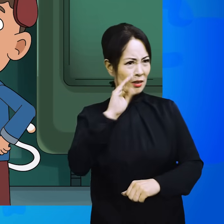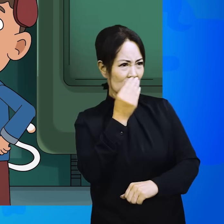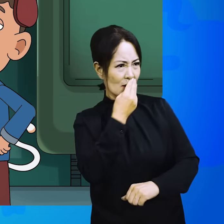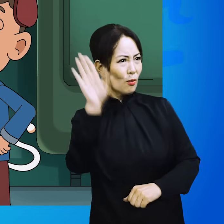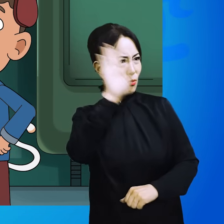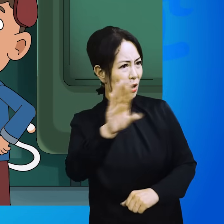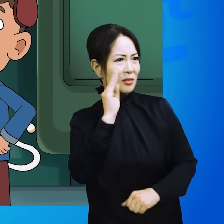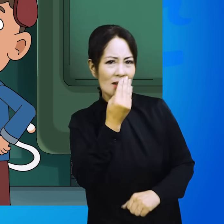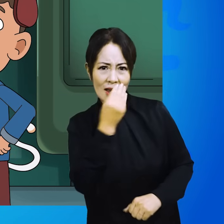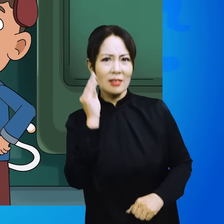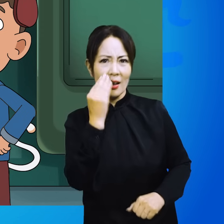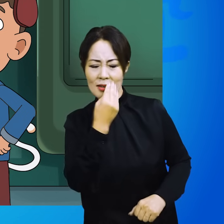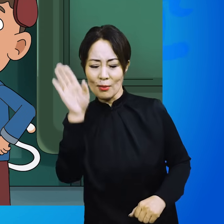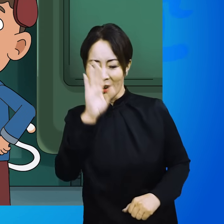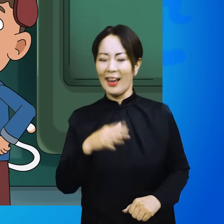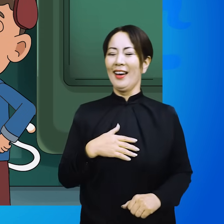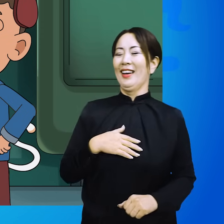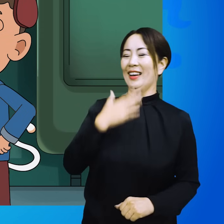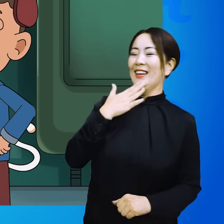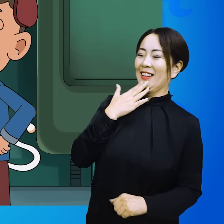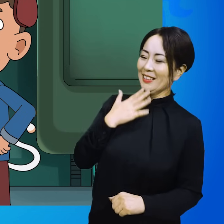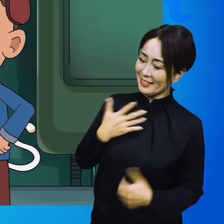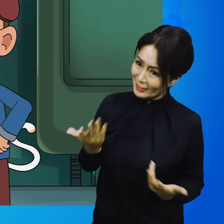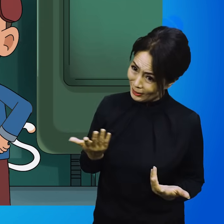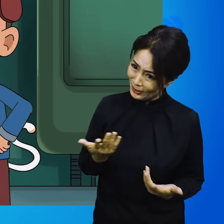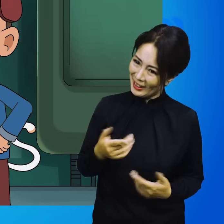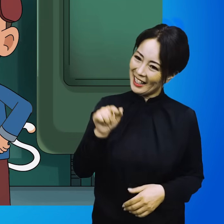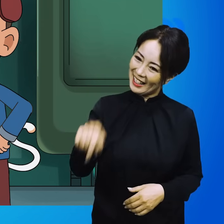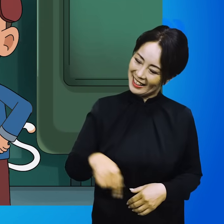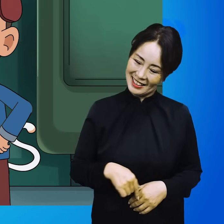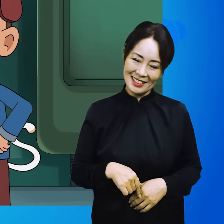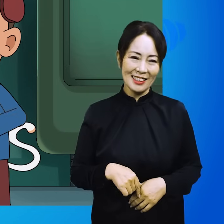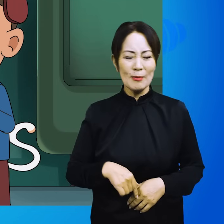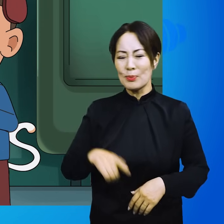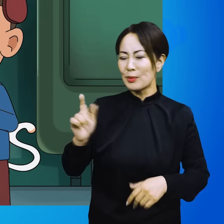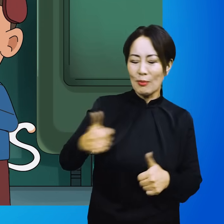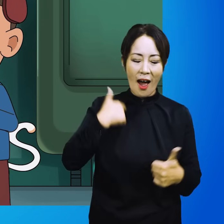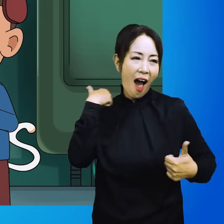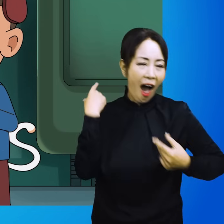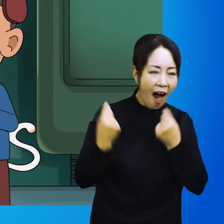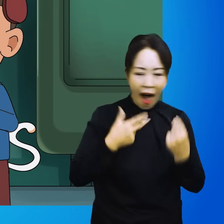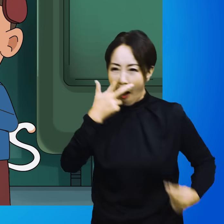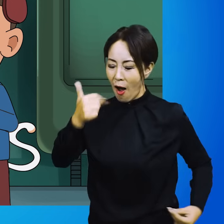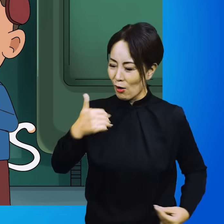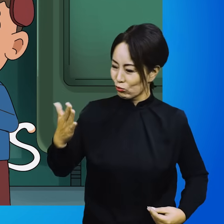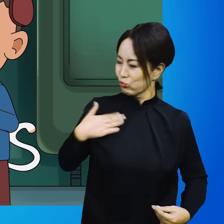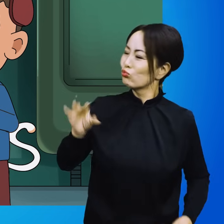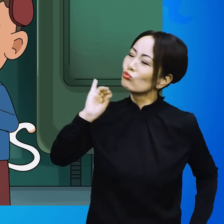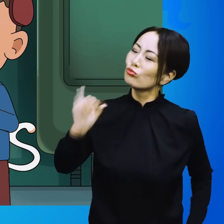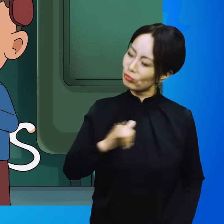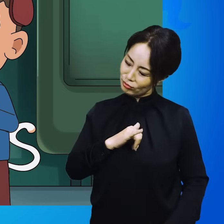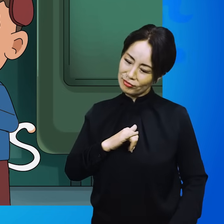Цэцэг мөнх, цэцэг мөнх, цэцэг цэцэг цэцэг мөнх. Оо, яаж ийна? Би бүр амар дүрдөө орсон гоё явж ах